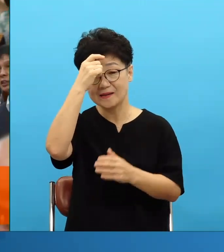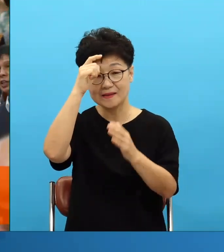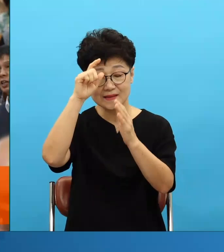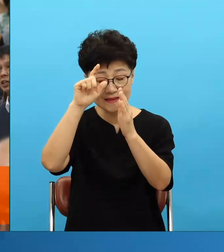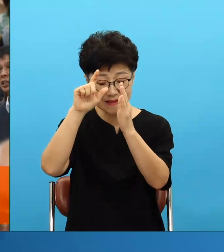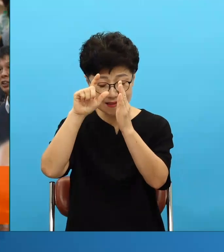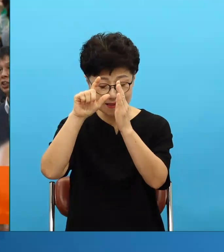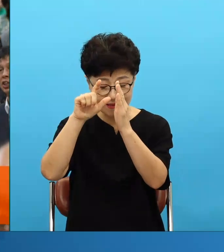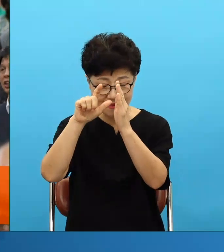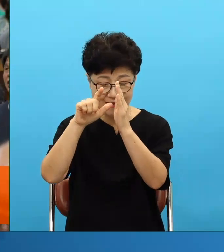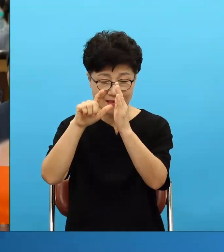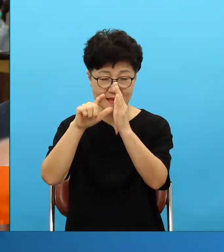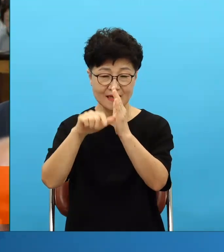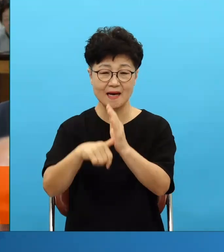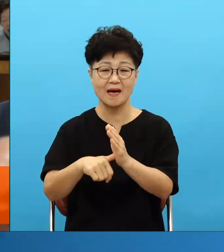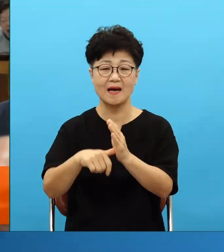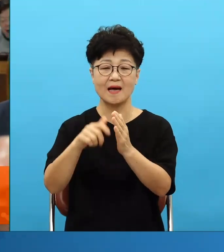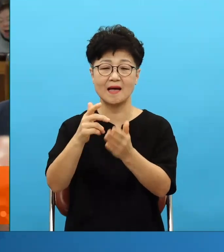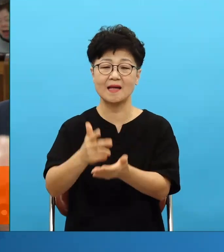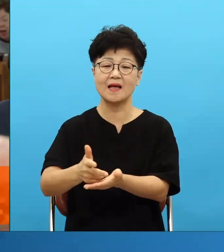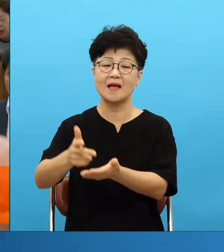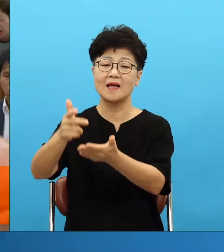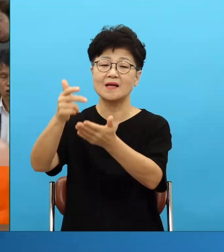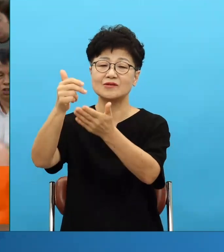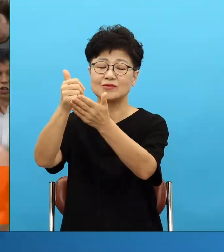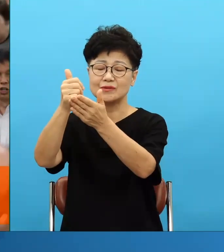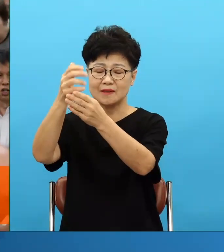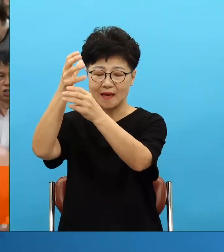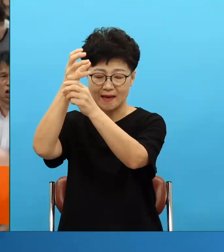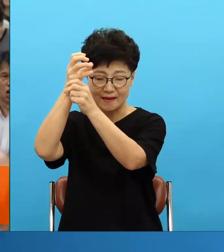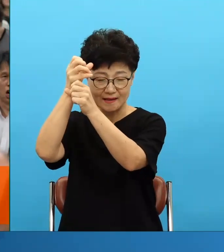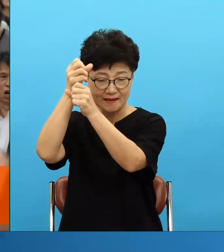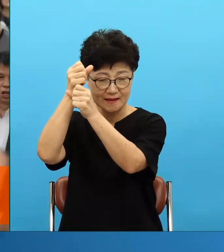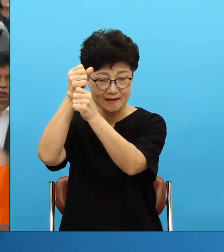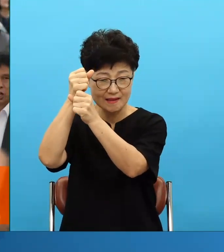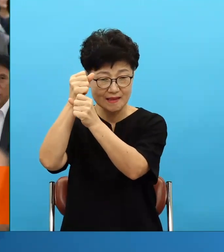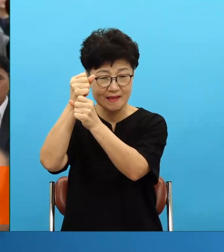기도하는 이 시간 주를